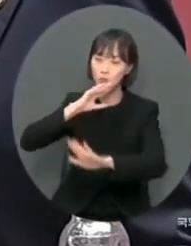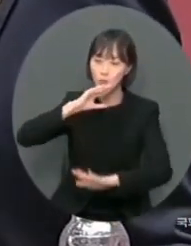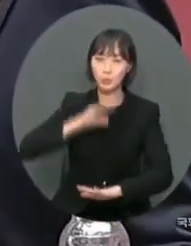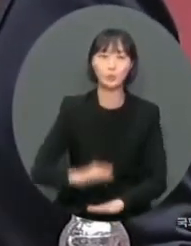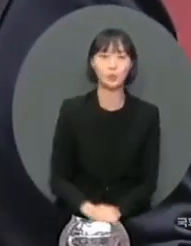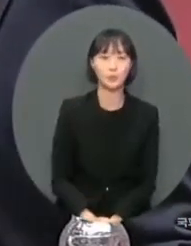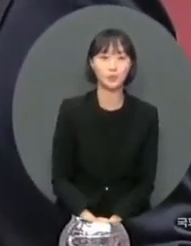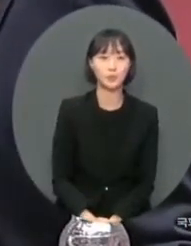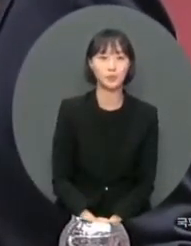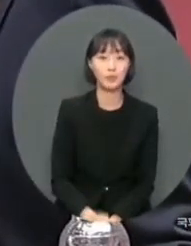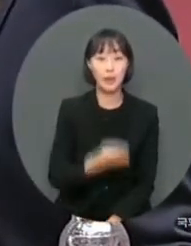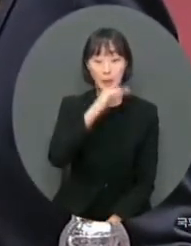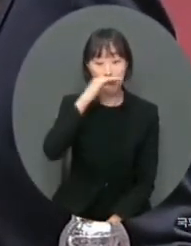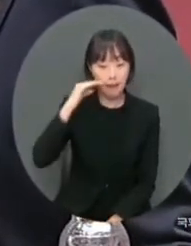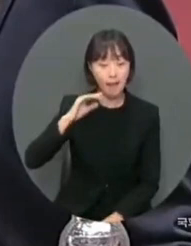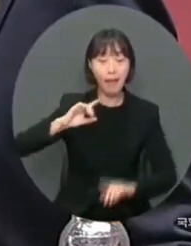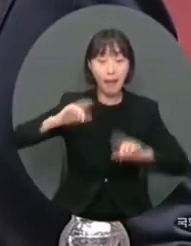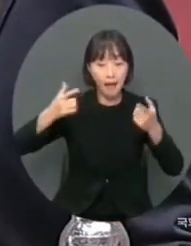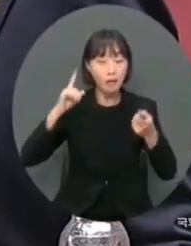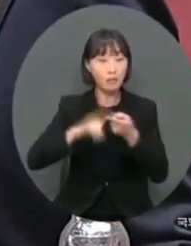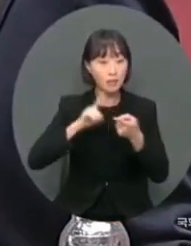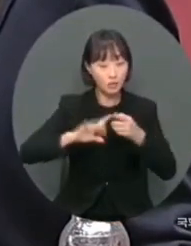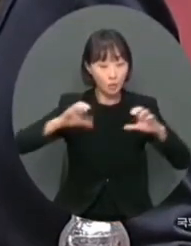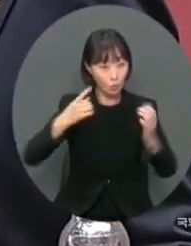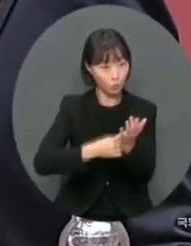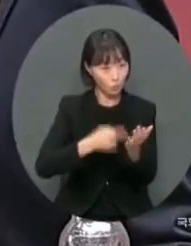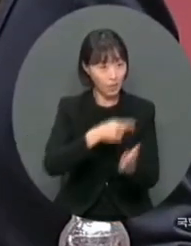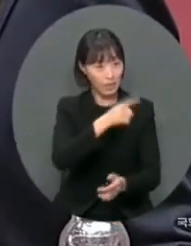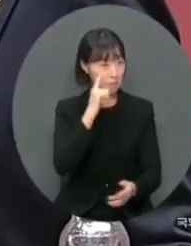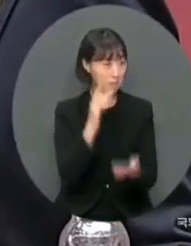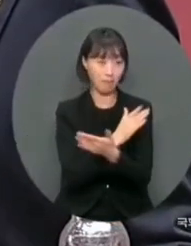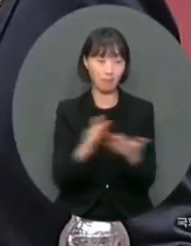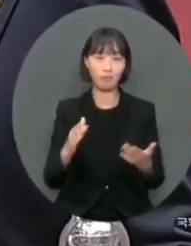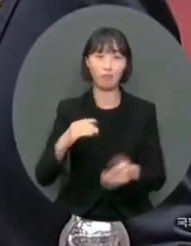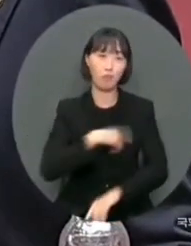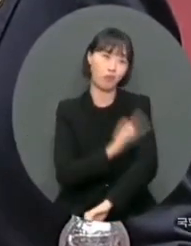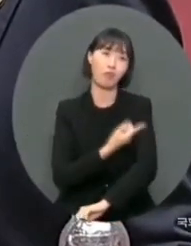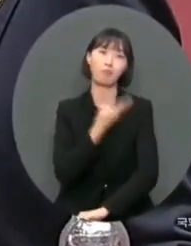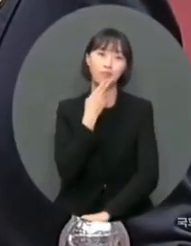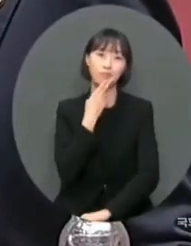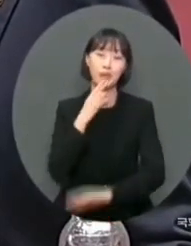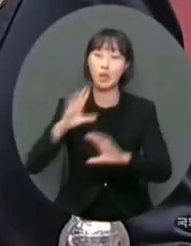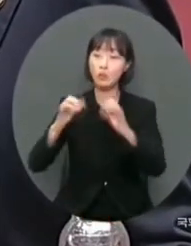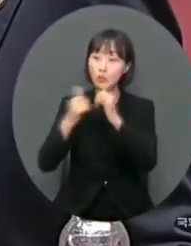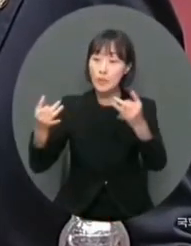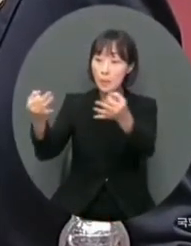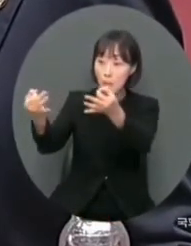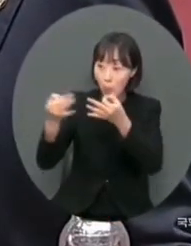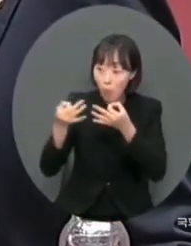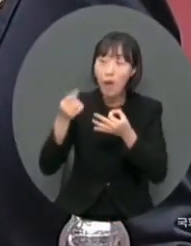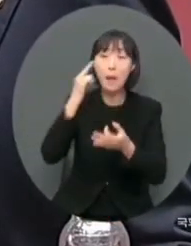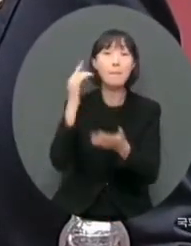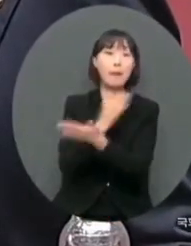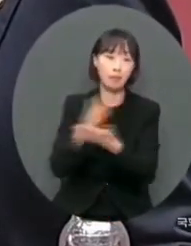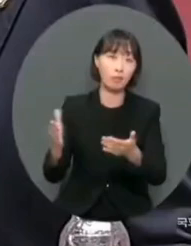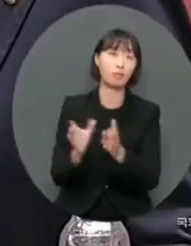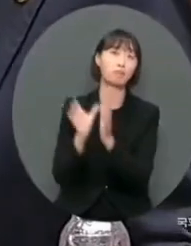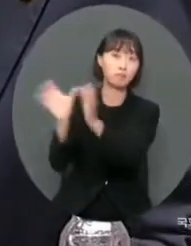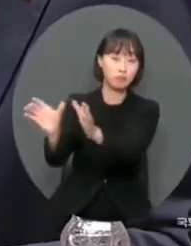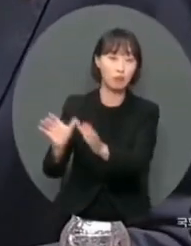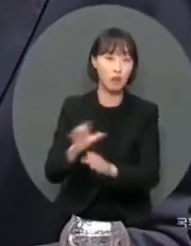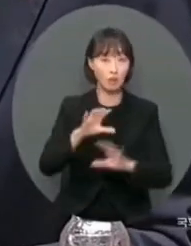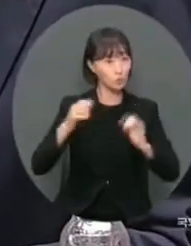아닌지는 총리께서 판단하지 않습니다. 이 방송을 보고 계시는 국민들께서 판단하시겠죠?